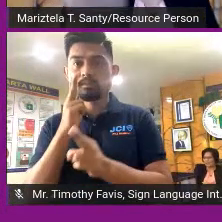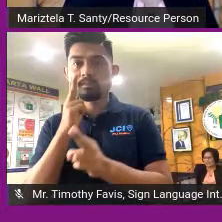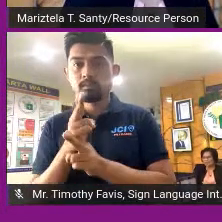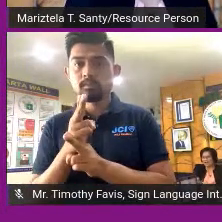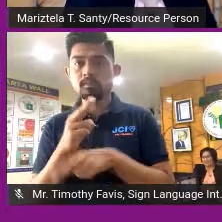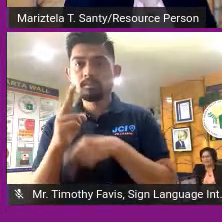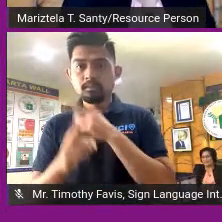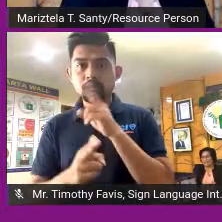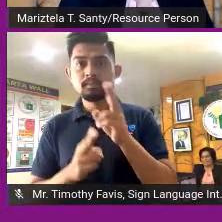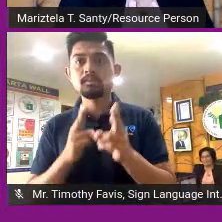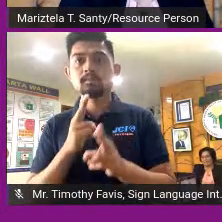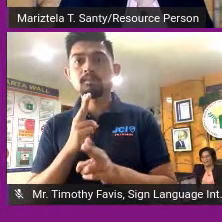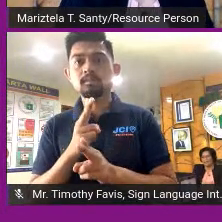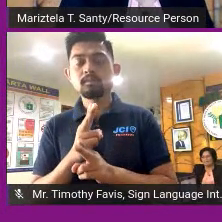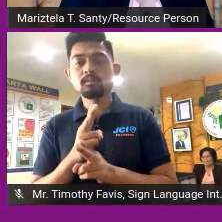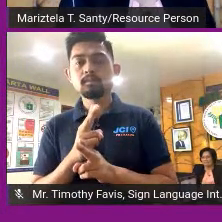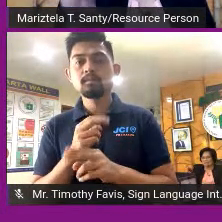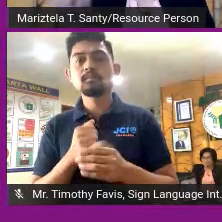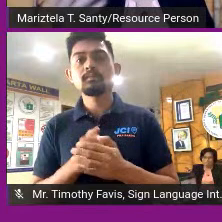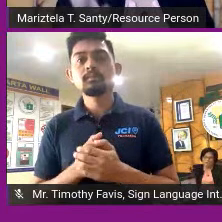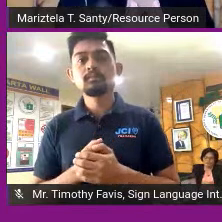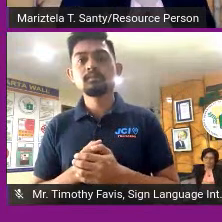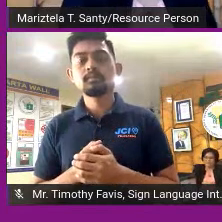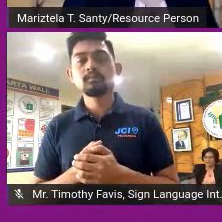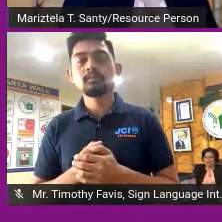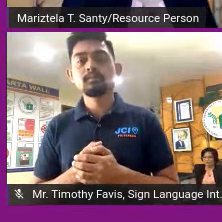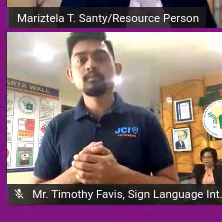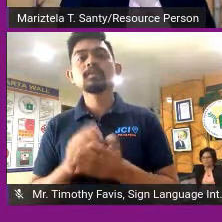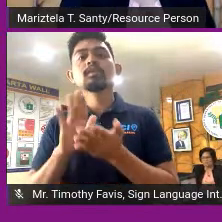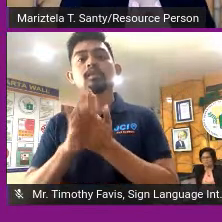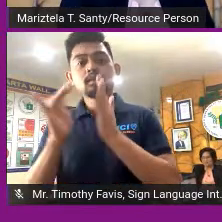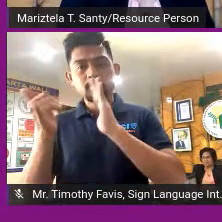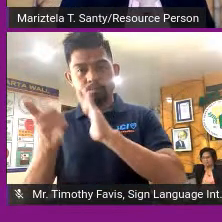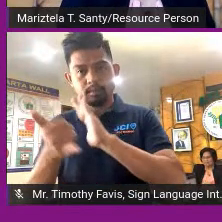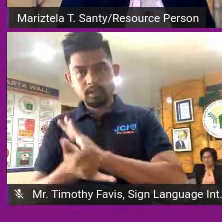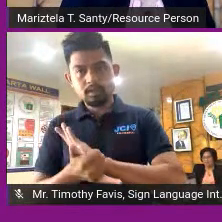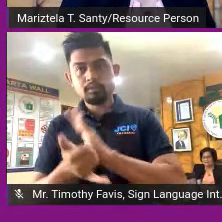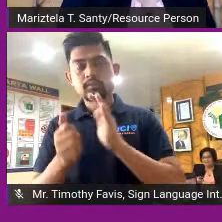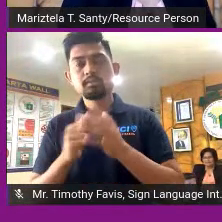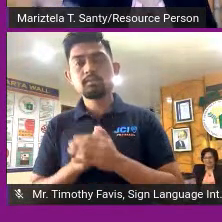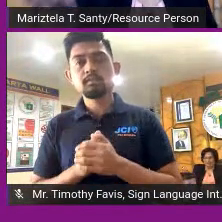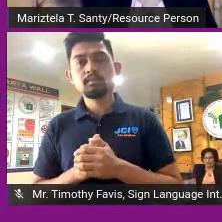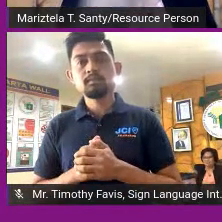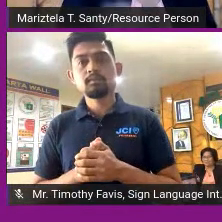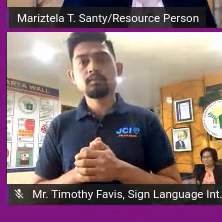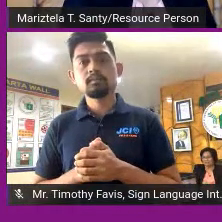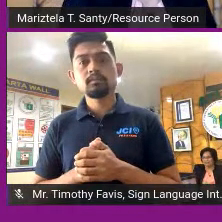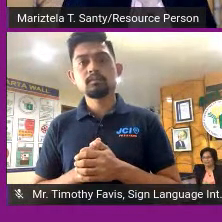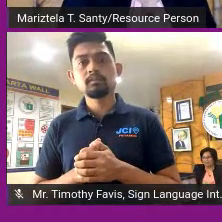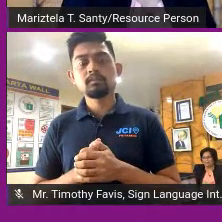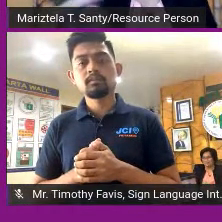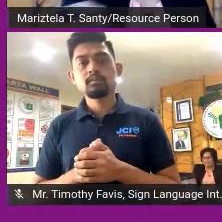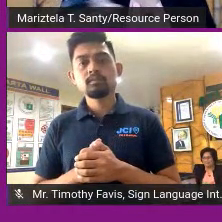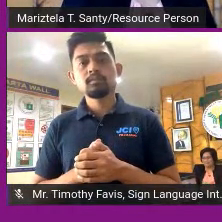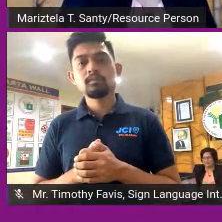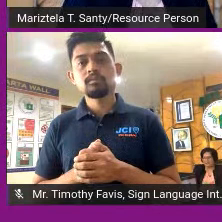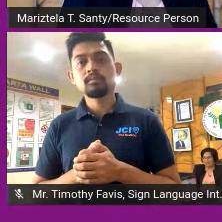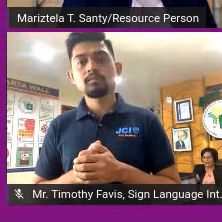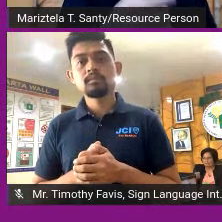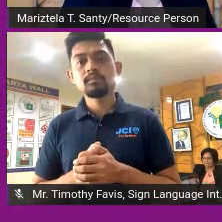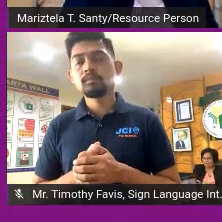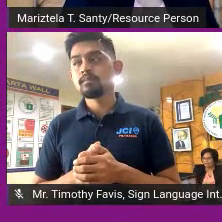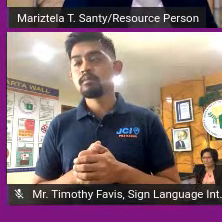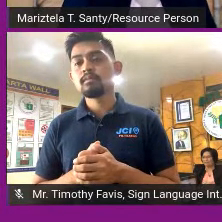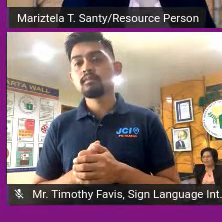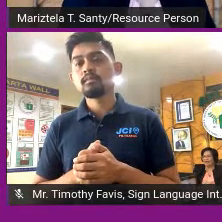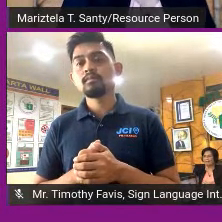or sangkatauhang adhikain ay maging or to be. Ang isang tao kasi may kanya-kanya o